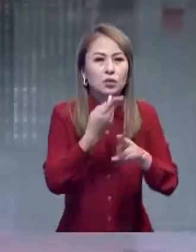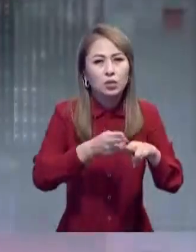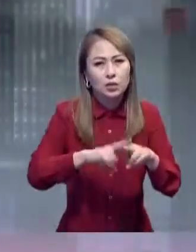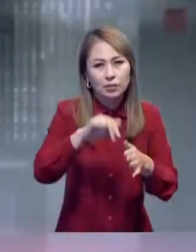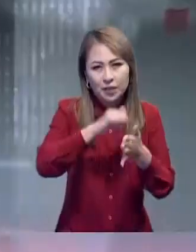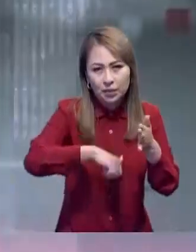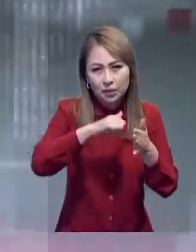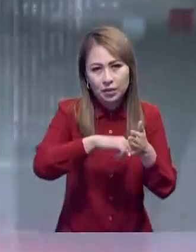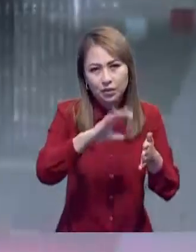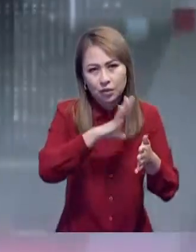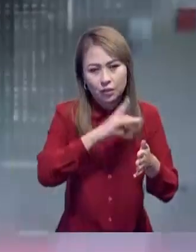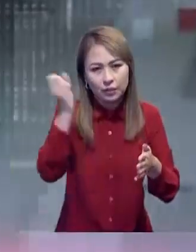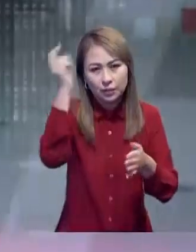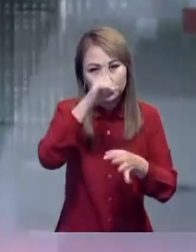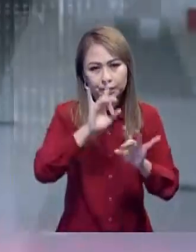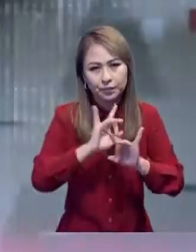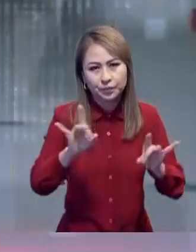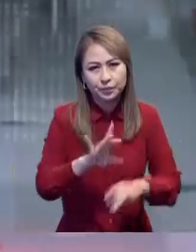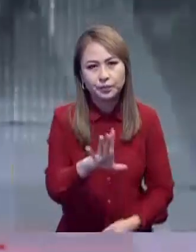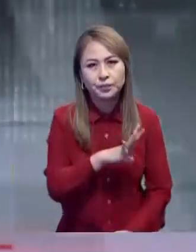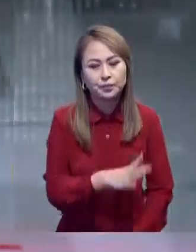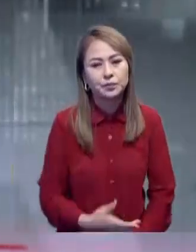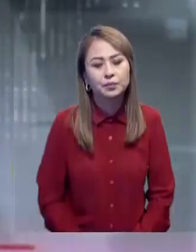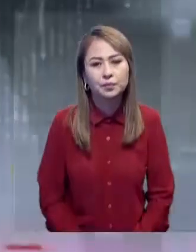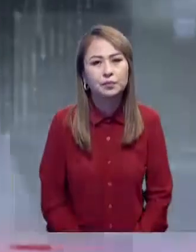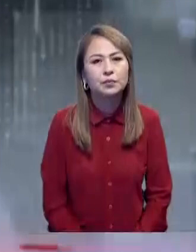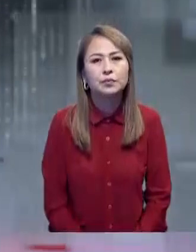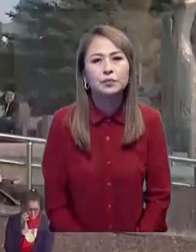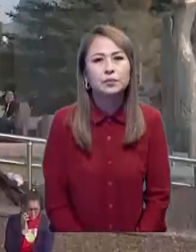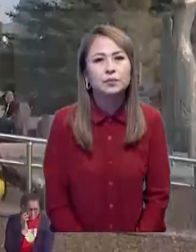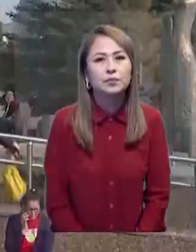алынды. Солардың бірсыпырасын тілшіміз жіпке тізіп көрді.